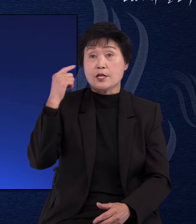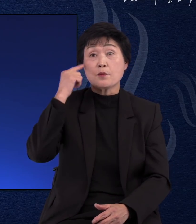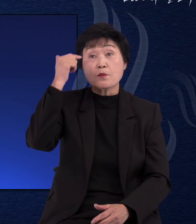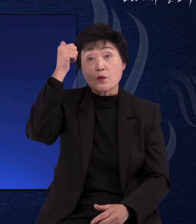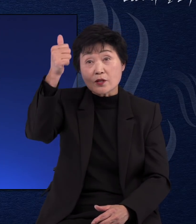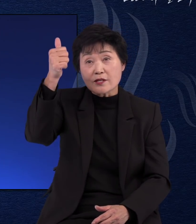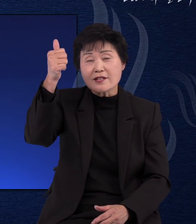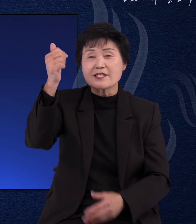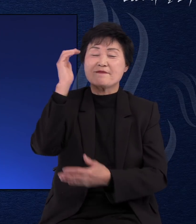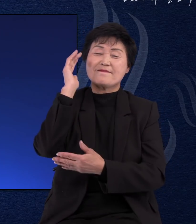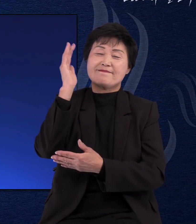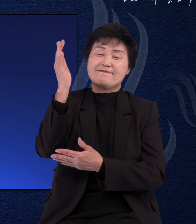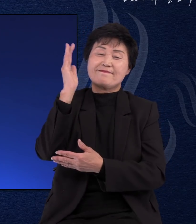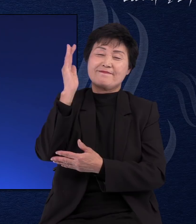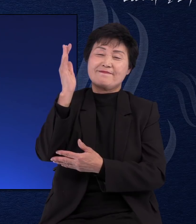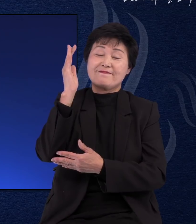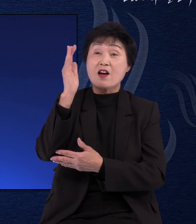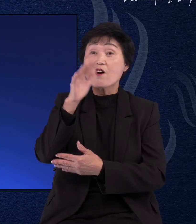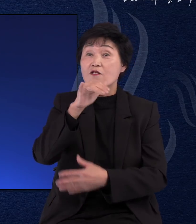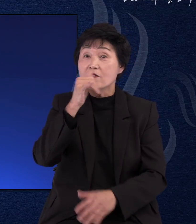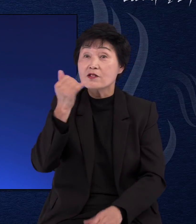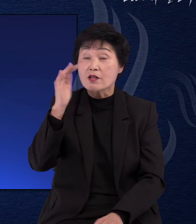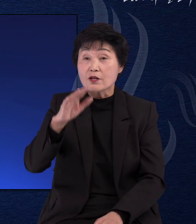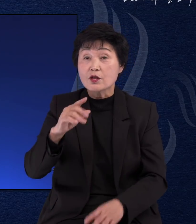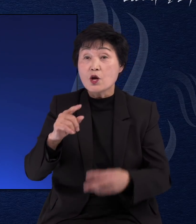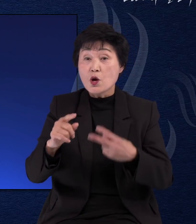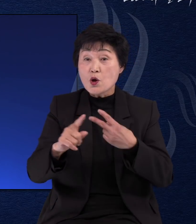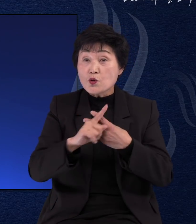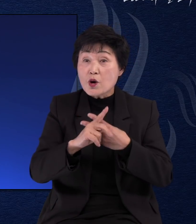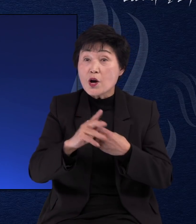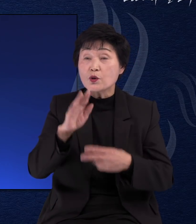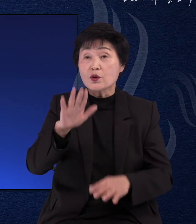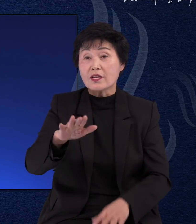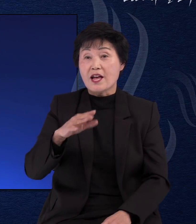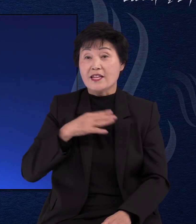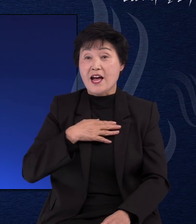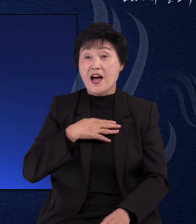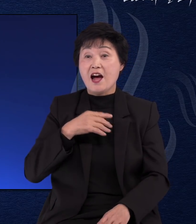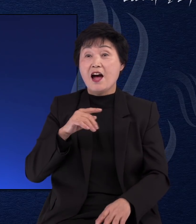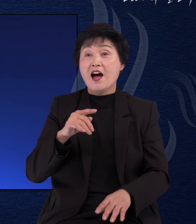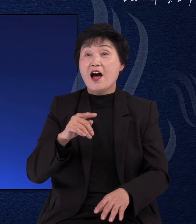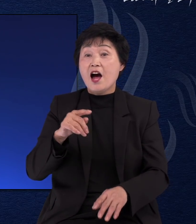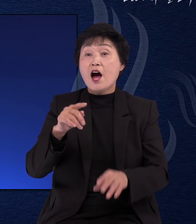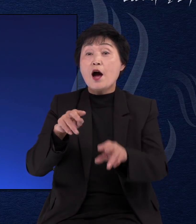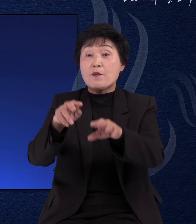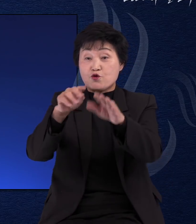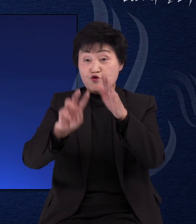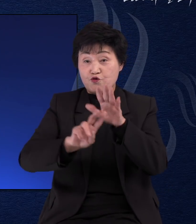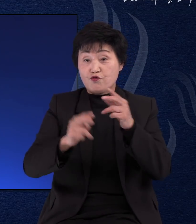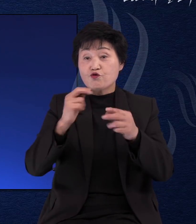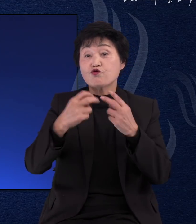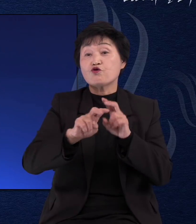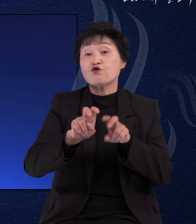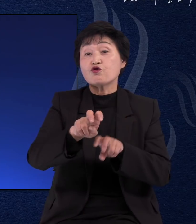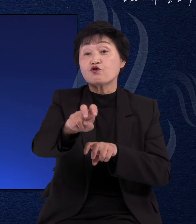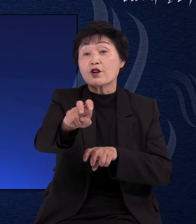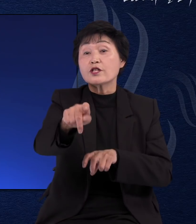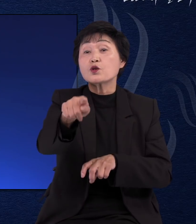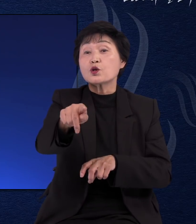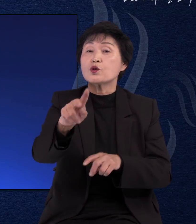목사님께서 말씀을 전하시는데 중학교 2학년 때 여기에 제가 두 번째 줄 정도에 앉아서 예배를 드리고 있었는데